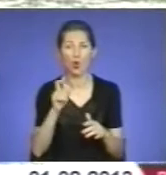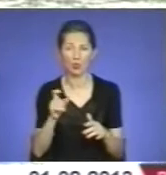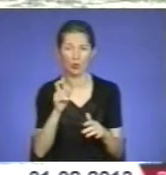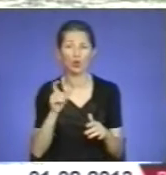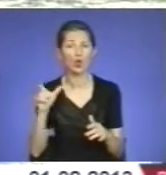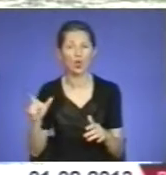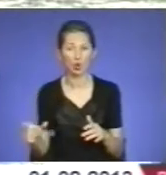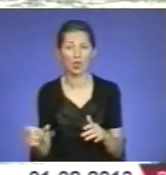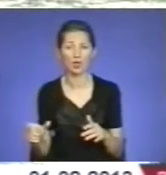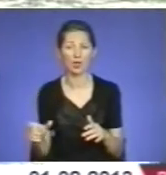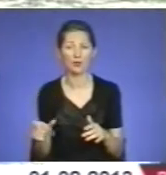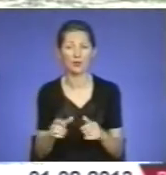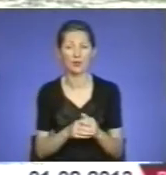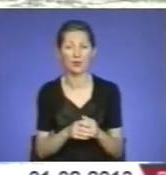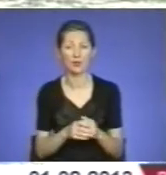людини.